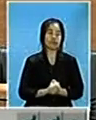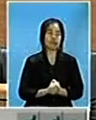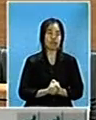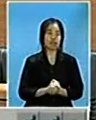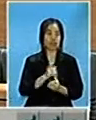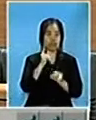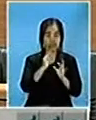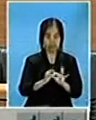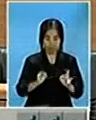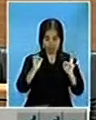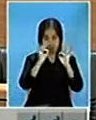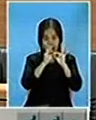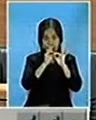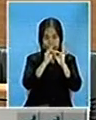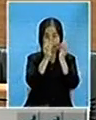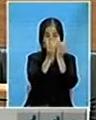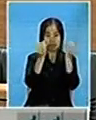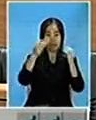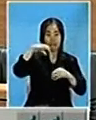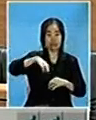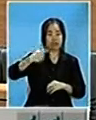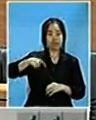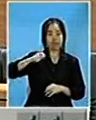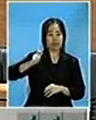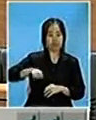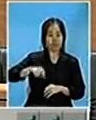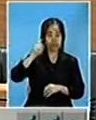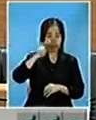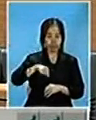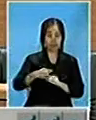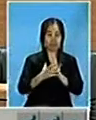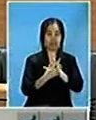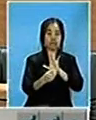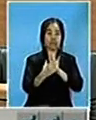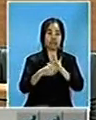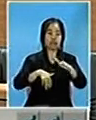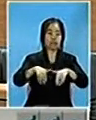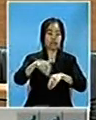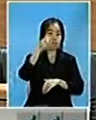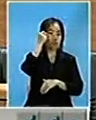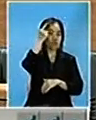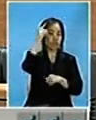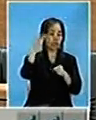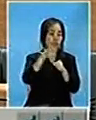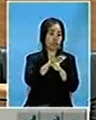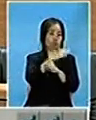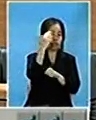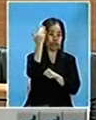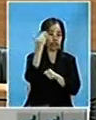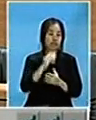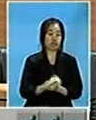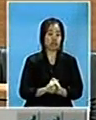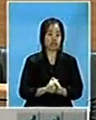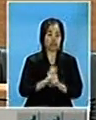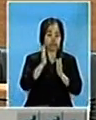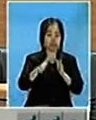เป็นจะต้องสื่อสารในเรื่องเหล่านี้กับประชาชนให้ชัดเจนประชาชนอาจจะเห็น